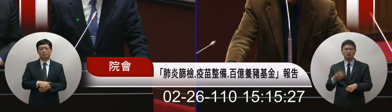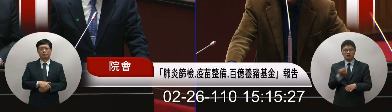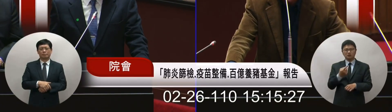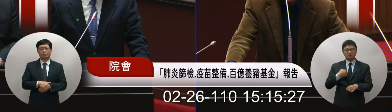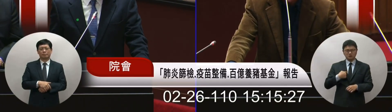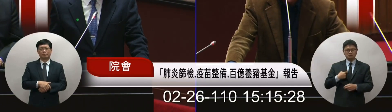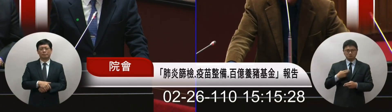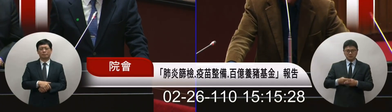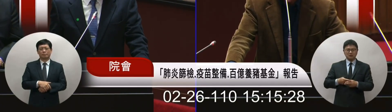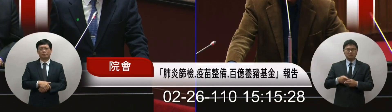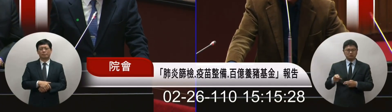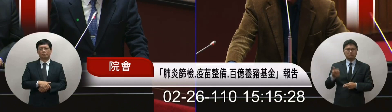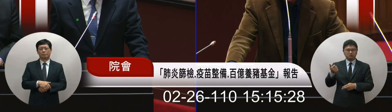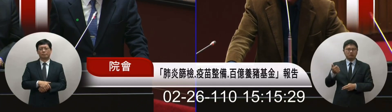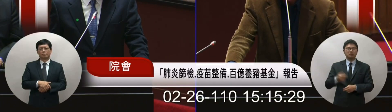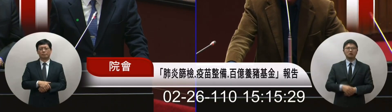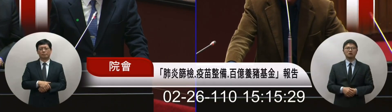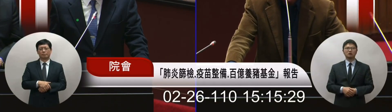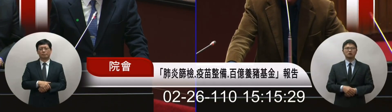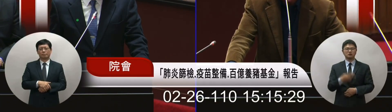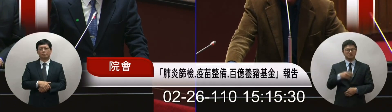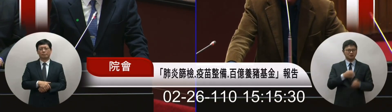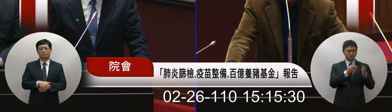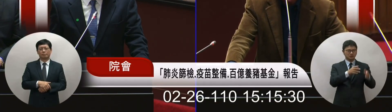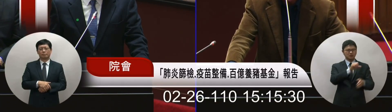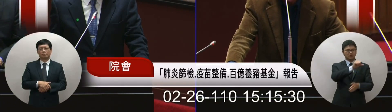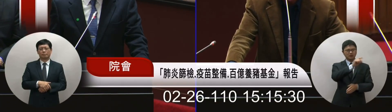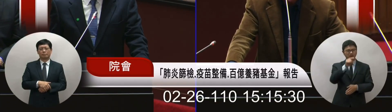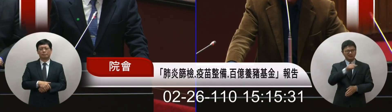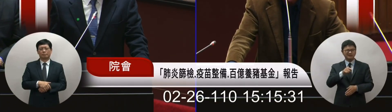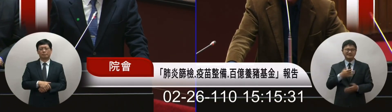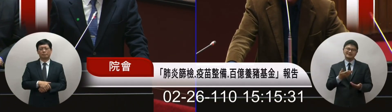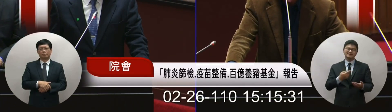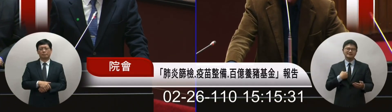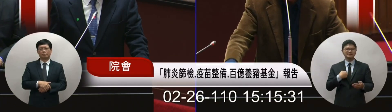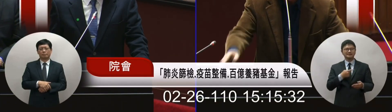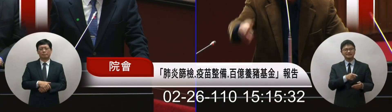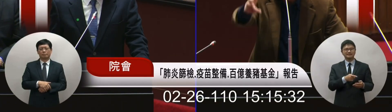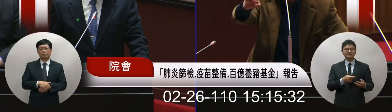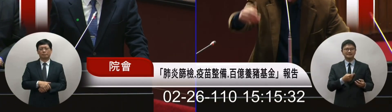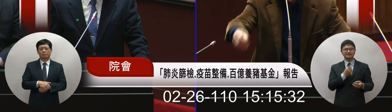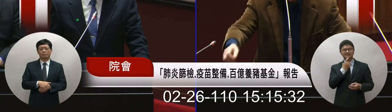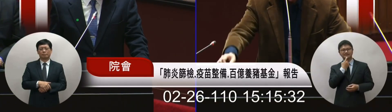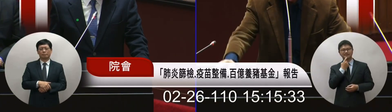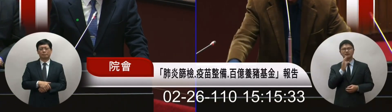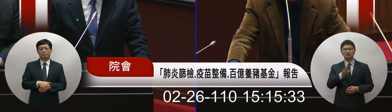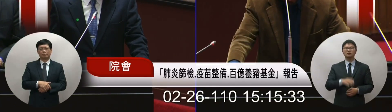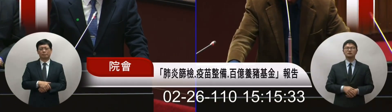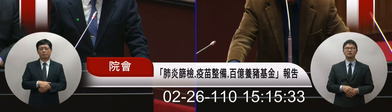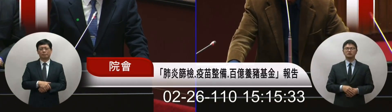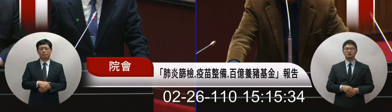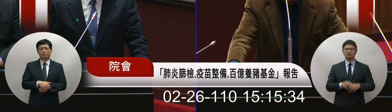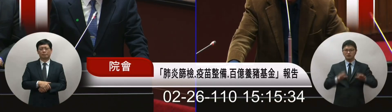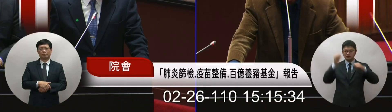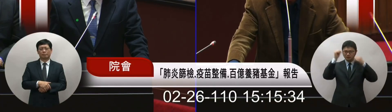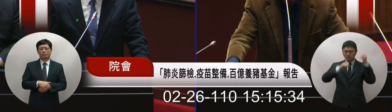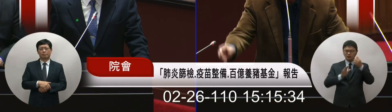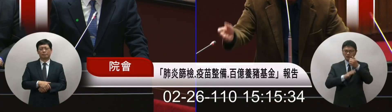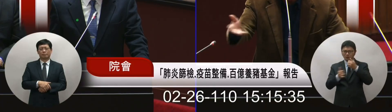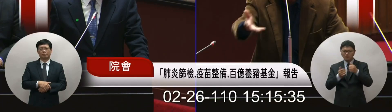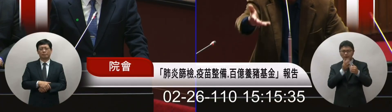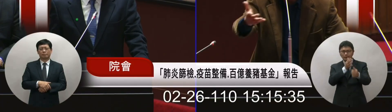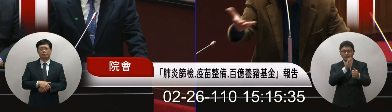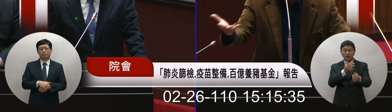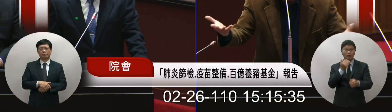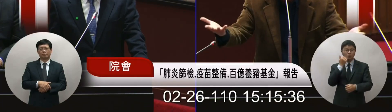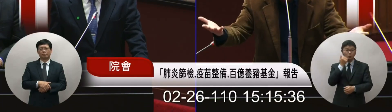前看起来是这样，对 AZ 的这一部分大概看不我信心啦。早上很多委员都在问你们